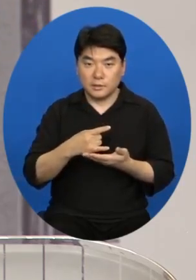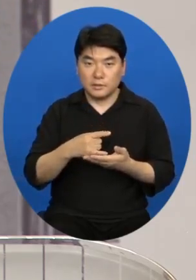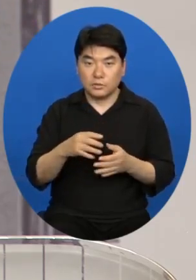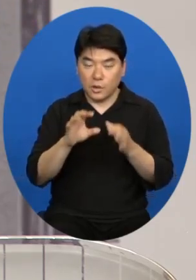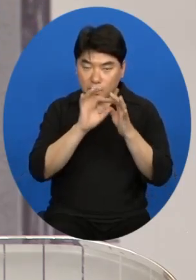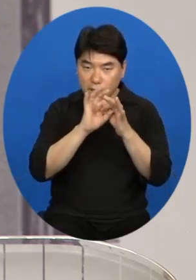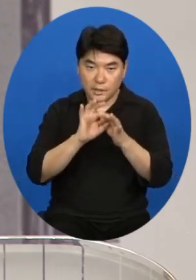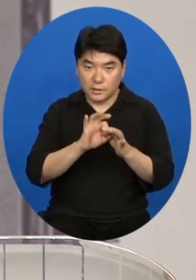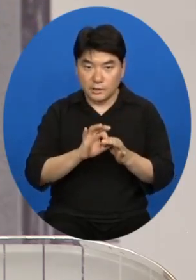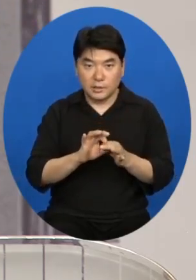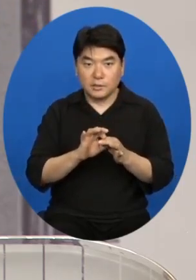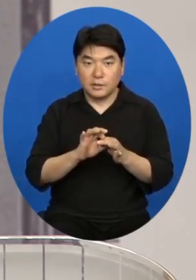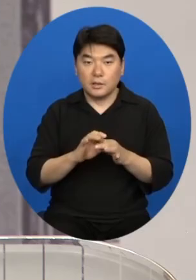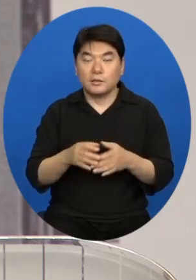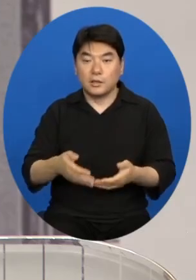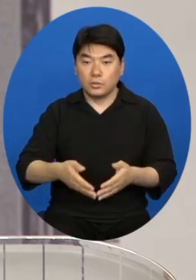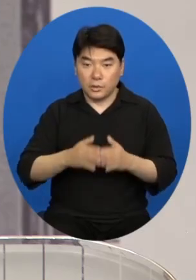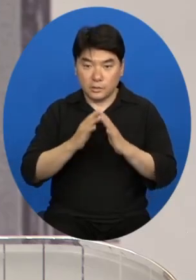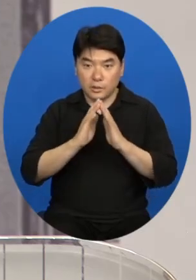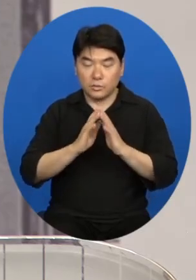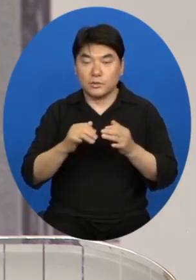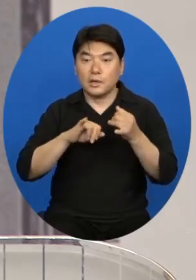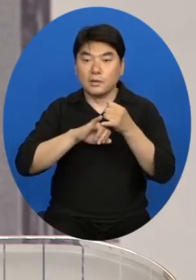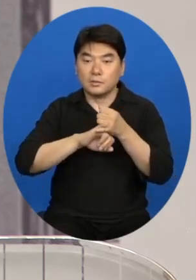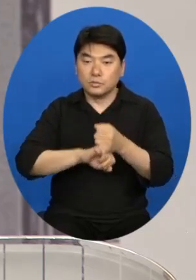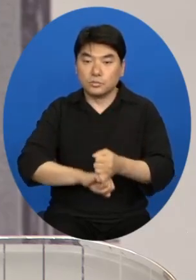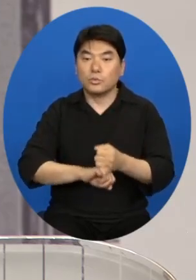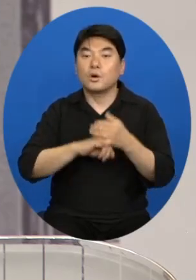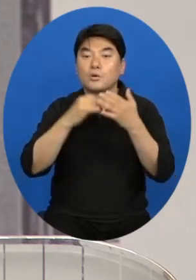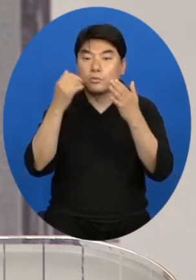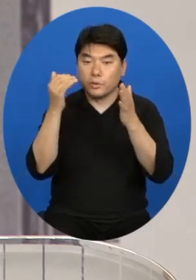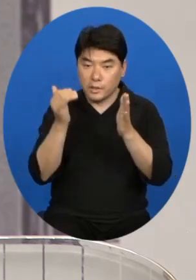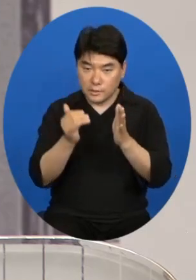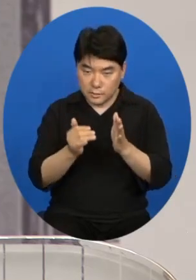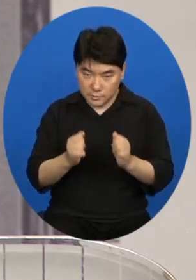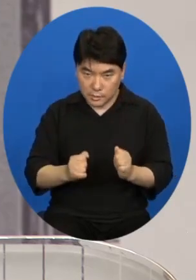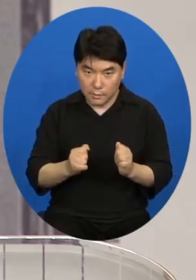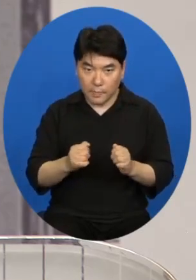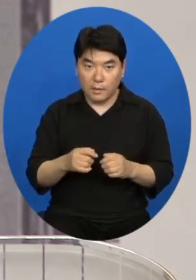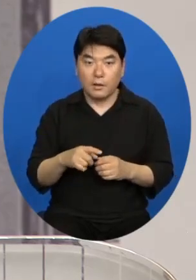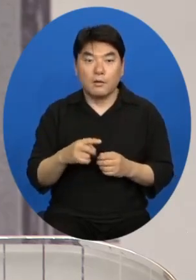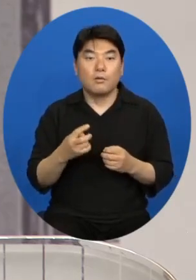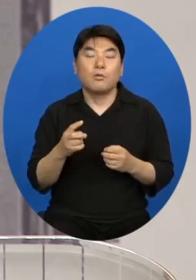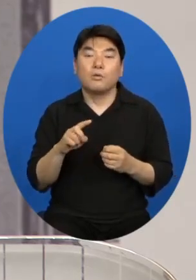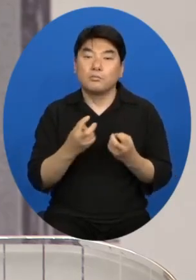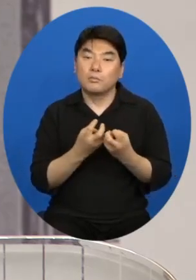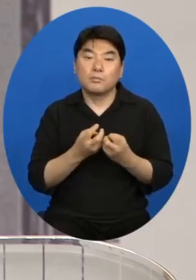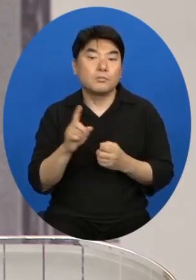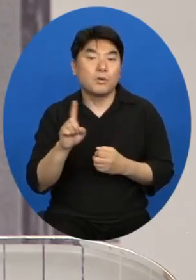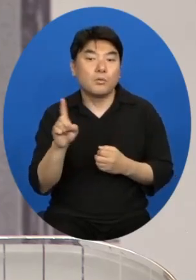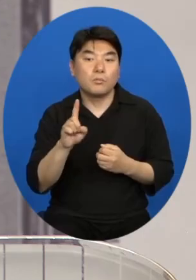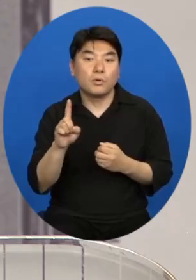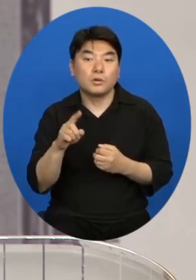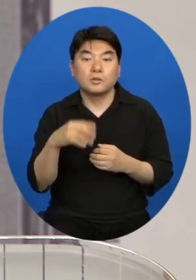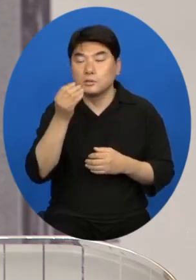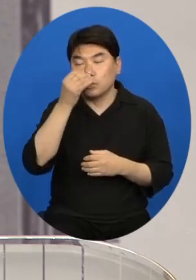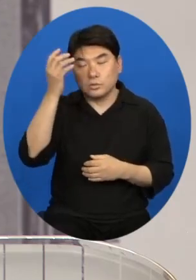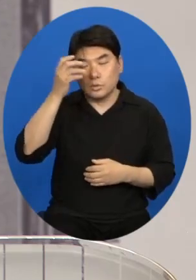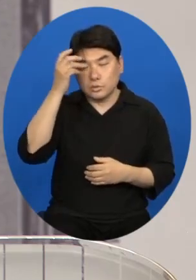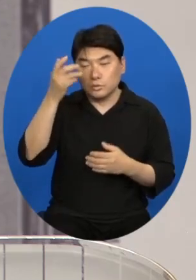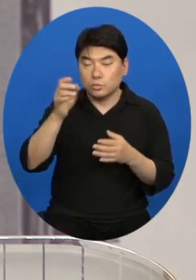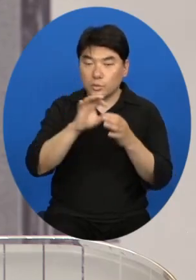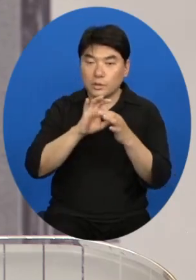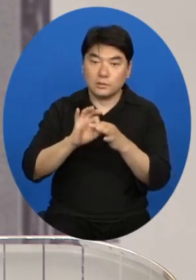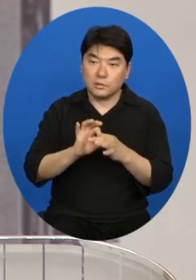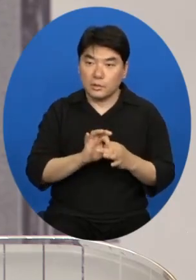관계를 하나님과의 관계를 세우시겠다라고 약속을 하고 계신 거예요. 어떻게 이런 일이 벌어질 수 있느냐? 바로 성령을 통해서요.